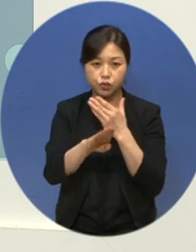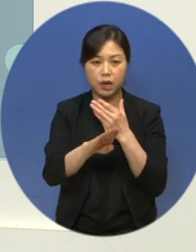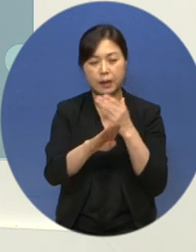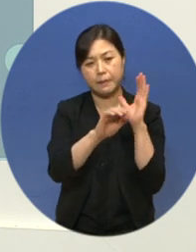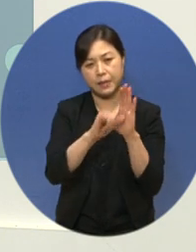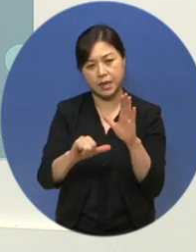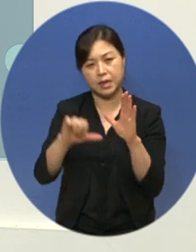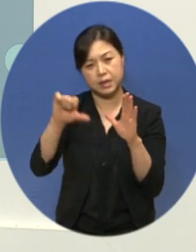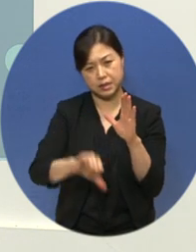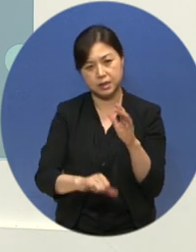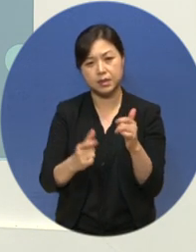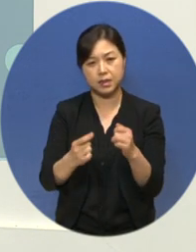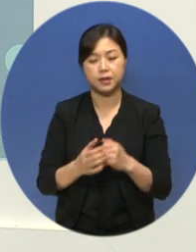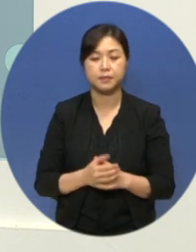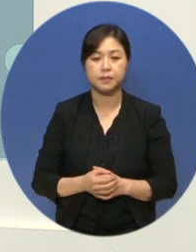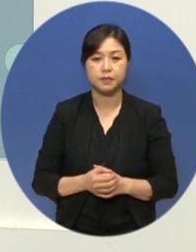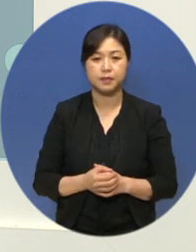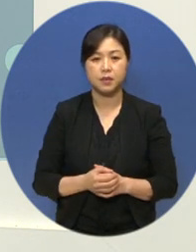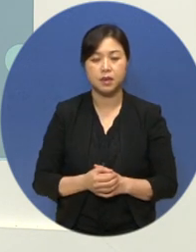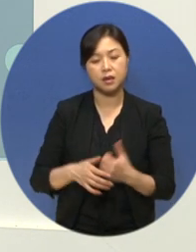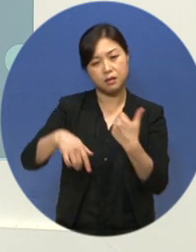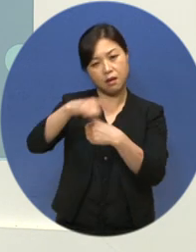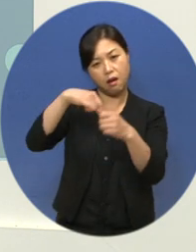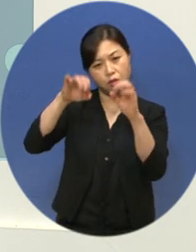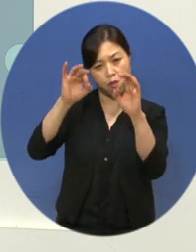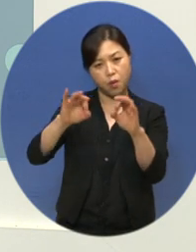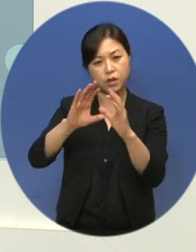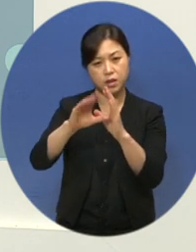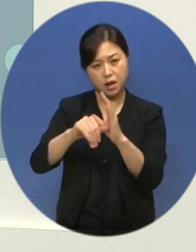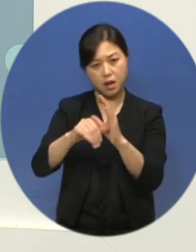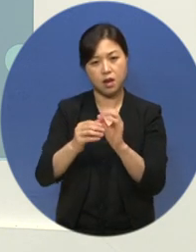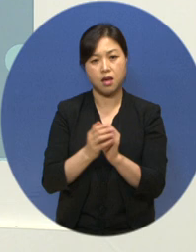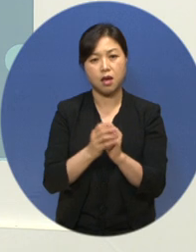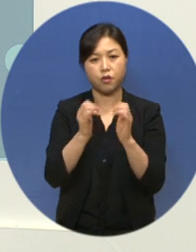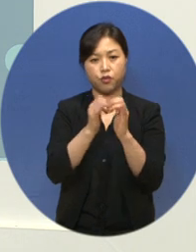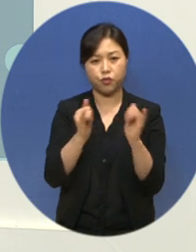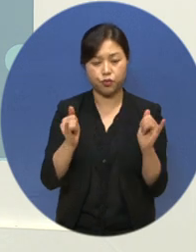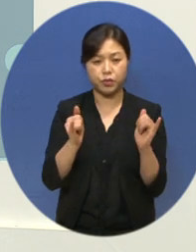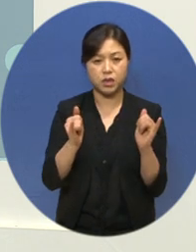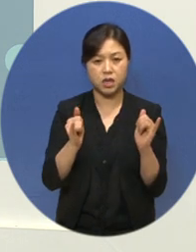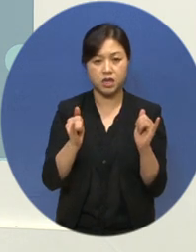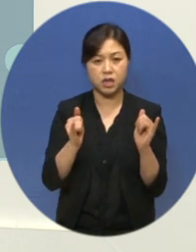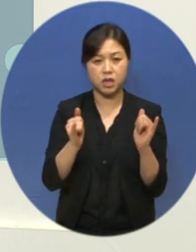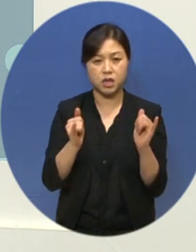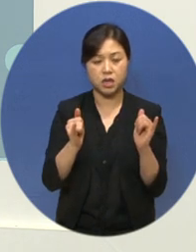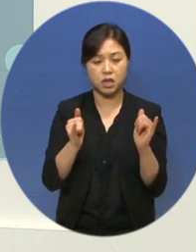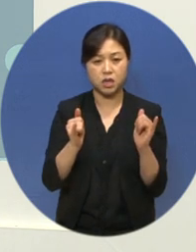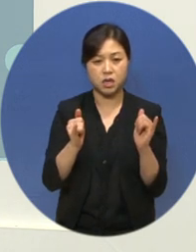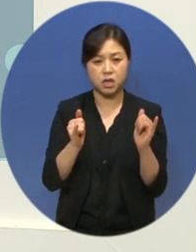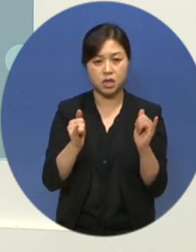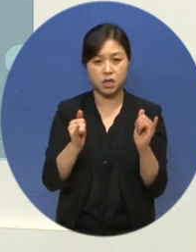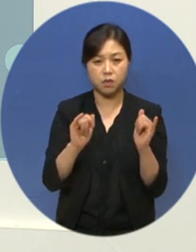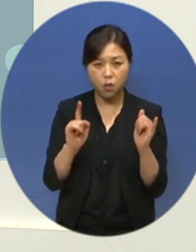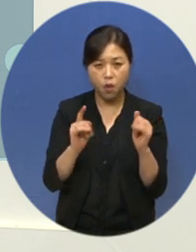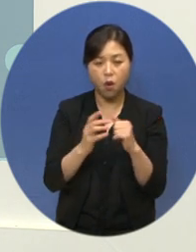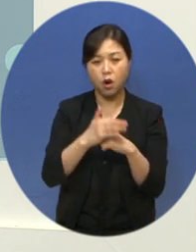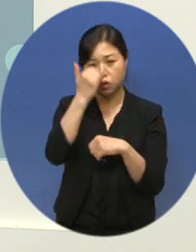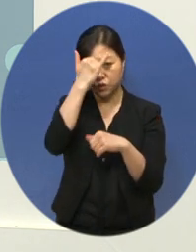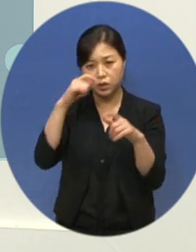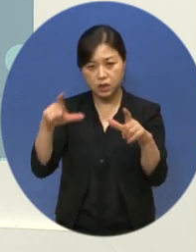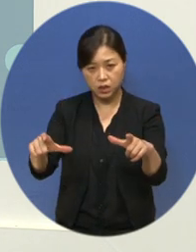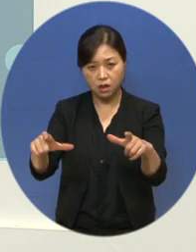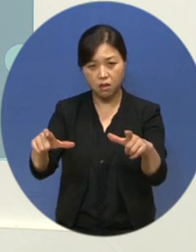말이죠 예 이런 상황으로 볼 때는 모든 국민들이 이제는 충청권 출신 이